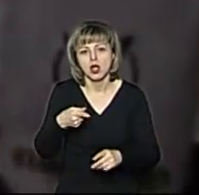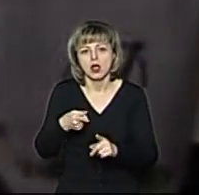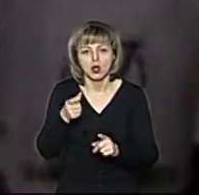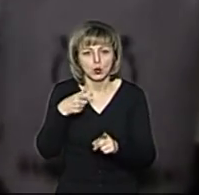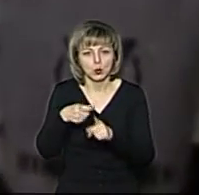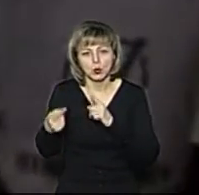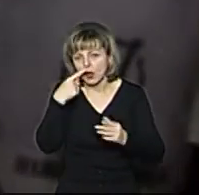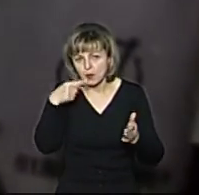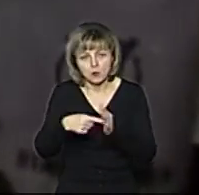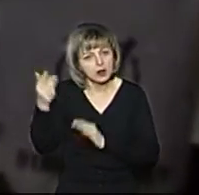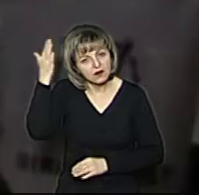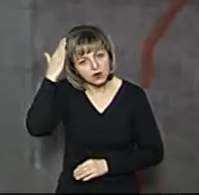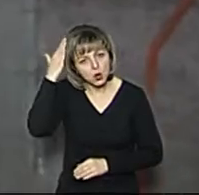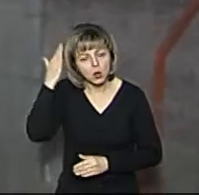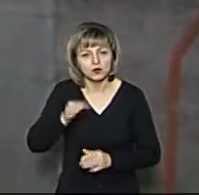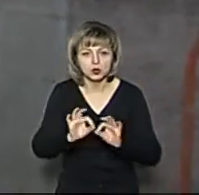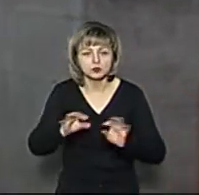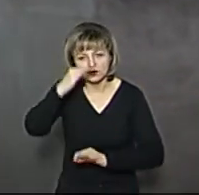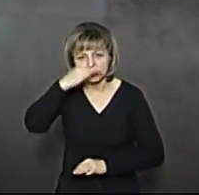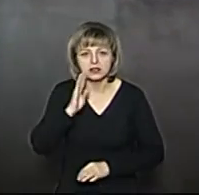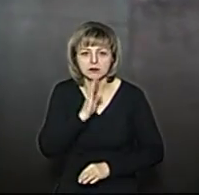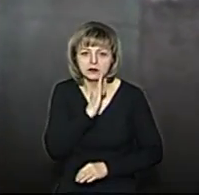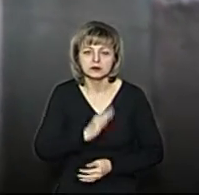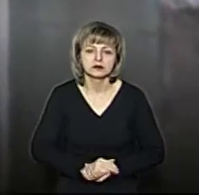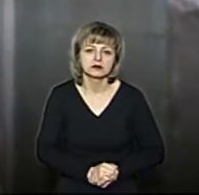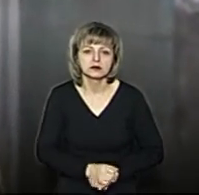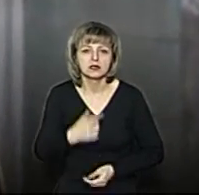голову, розповідають батьки. Я почав